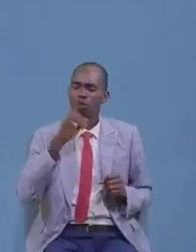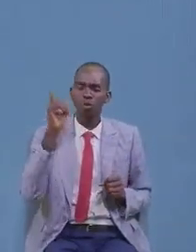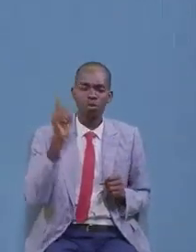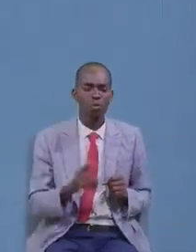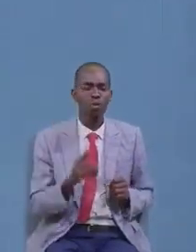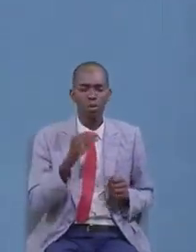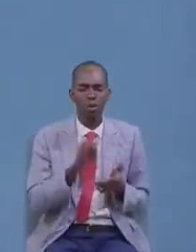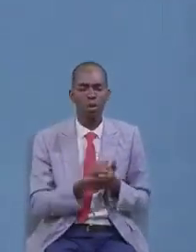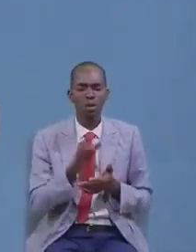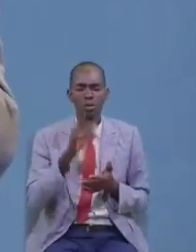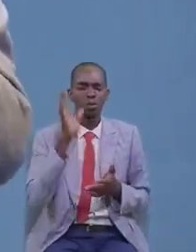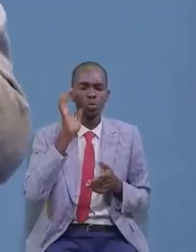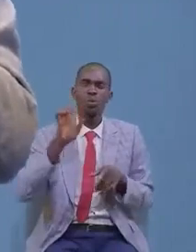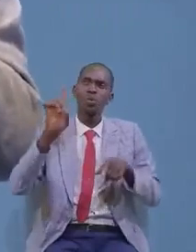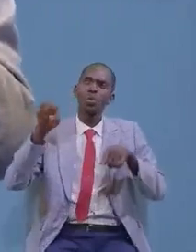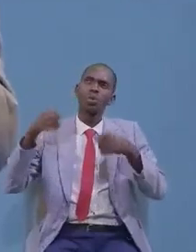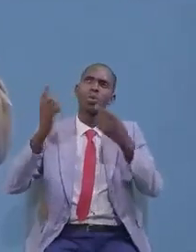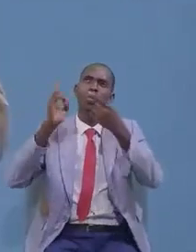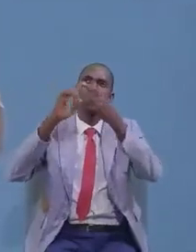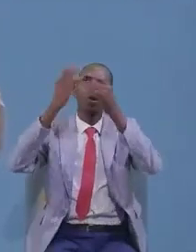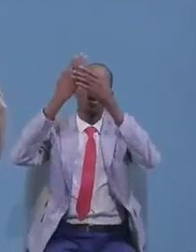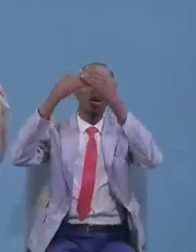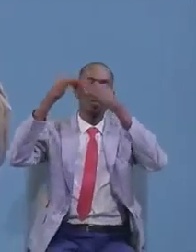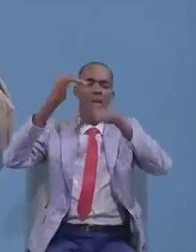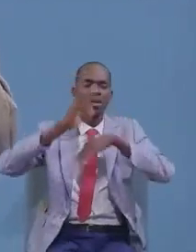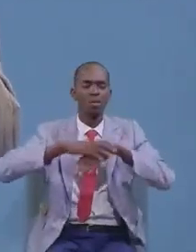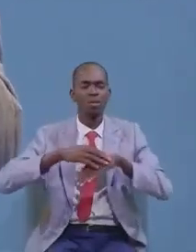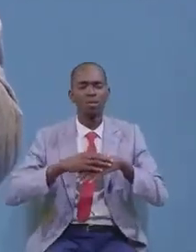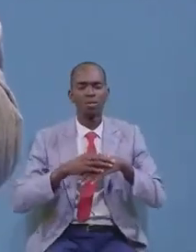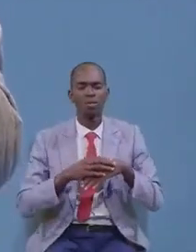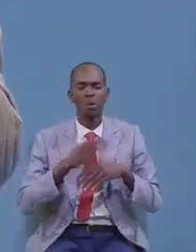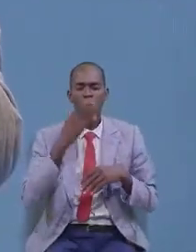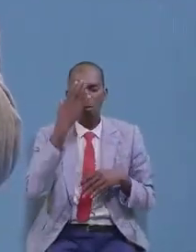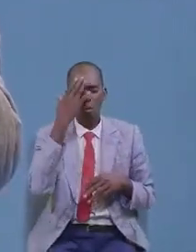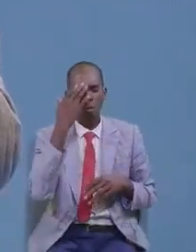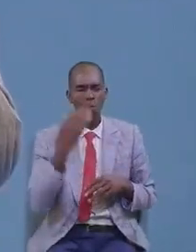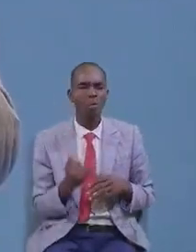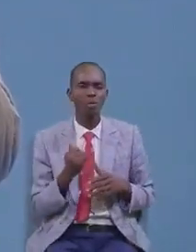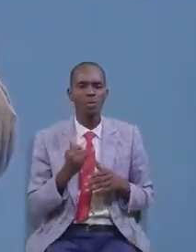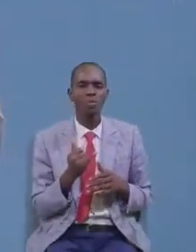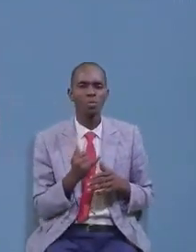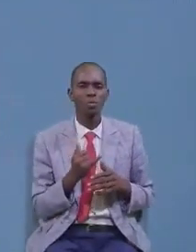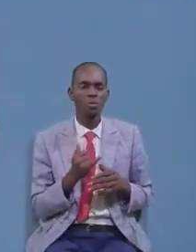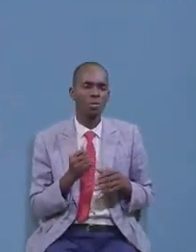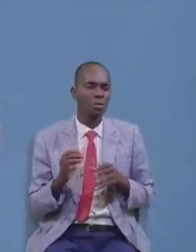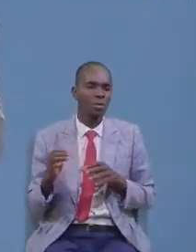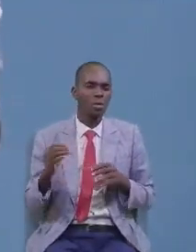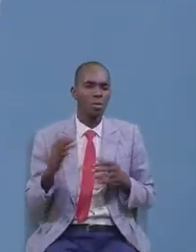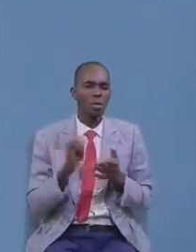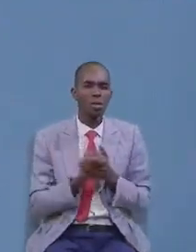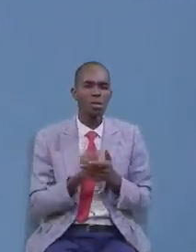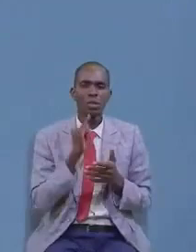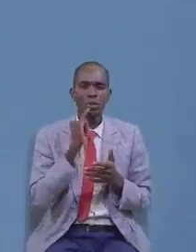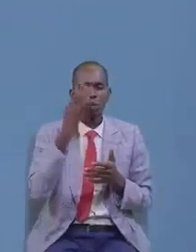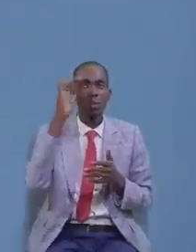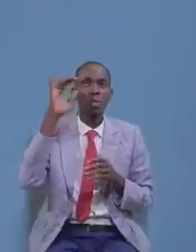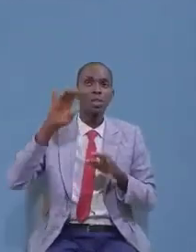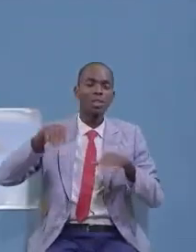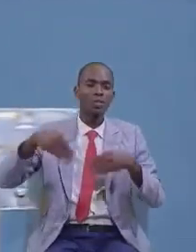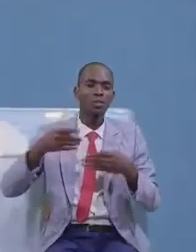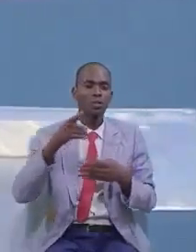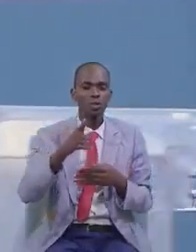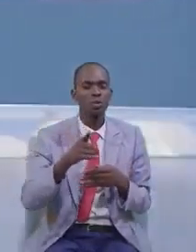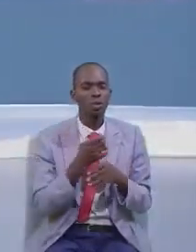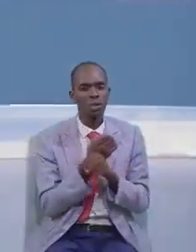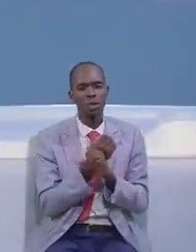to heaven. మీరు పరలోకానికి వెళ్తామనే నిశ్చయతలో ఉన్నారు. ఎందుకని? Giving you salvation. ఆయన మీకు రక్షణ ఇచ్చారు గనుక.